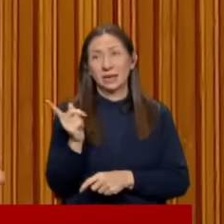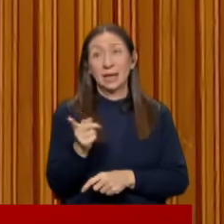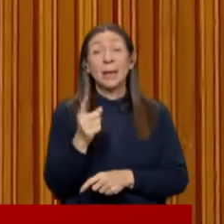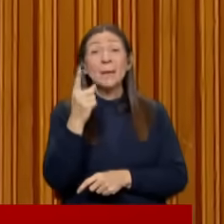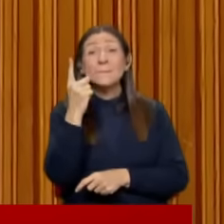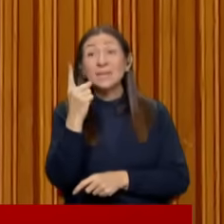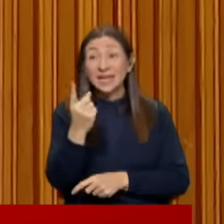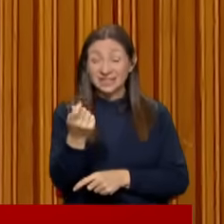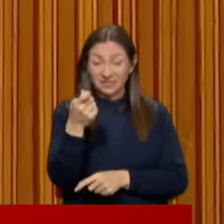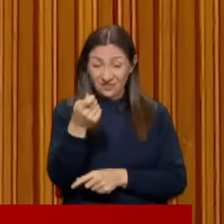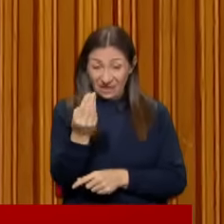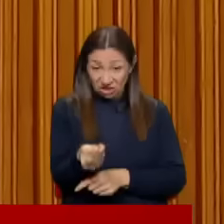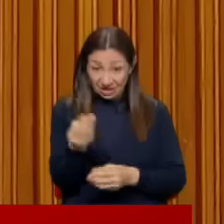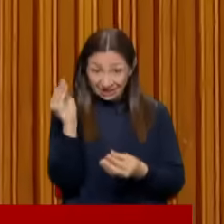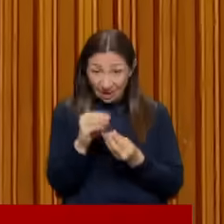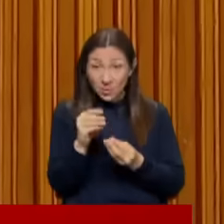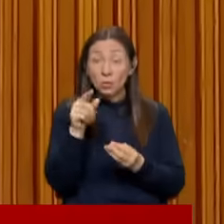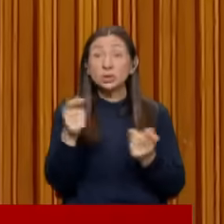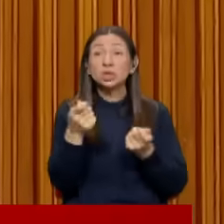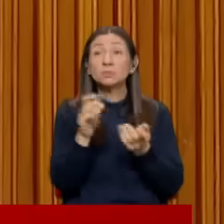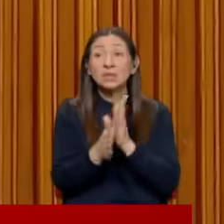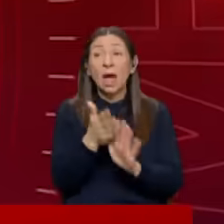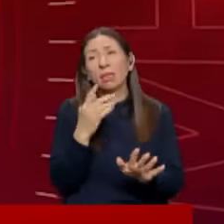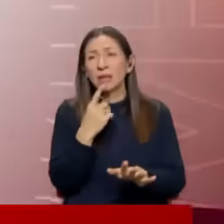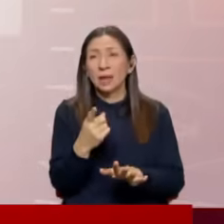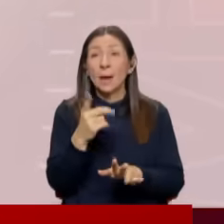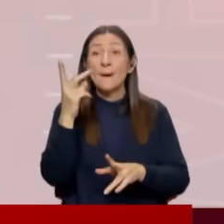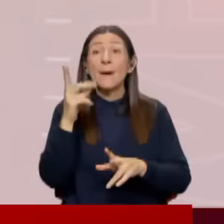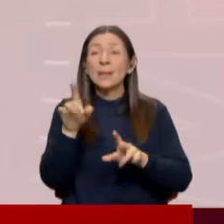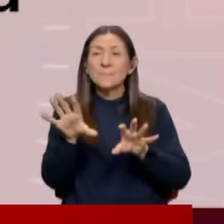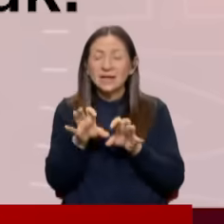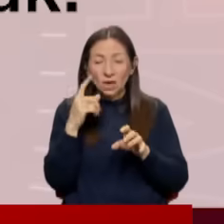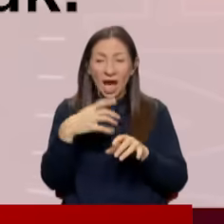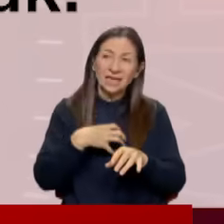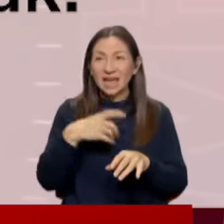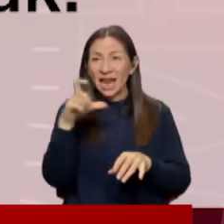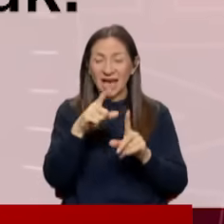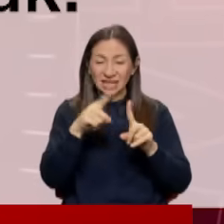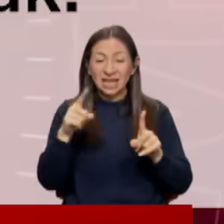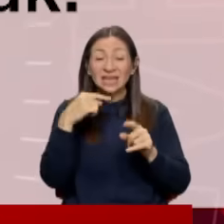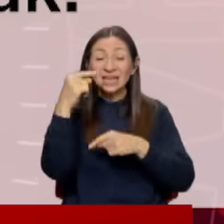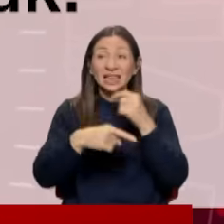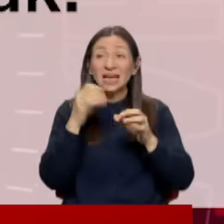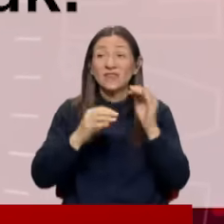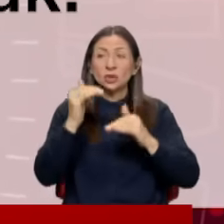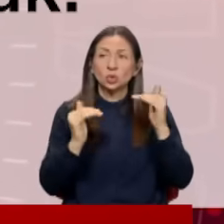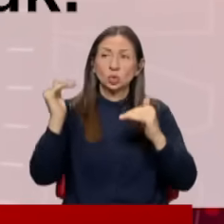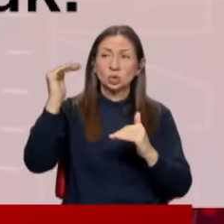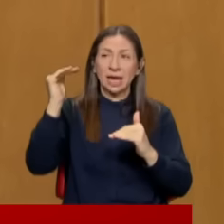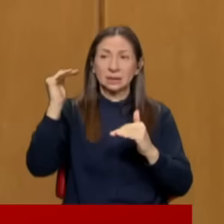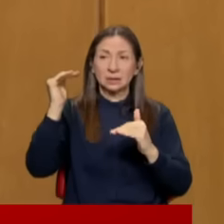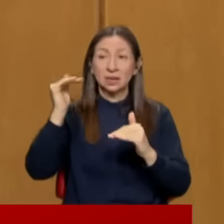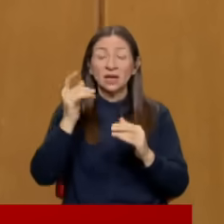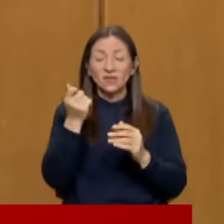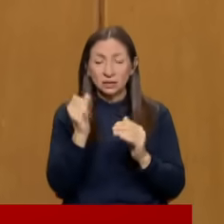Bir kez verilecek zamla bu iş biter dedi. Baz etkisiyle Haziran ayına kadar yıllık enflasyon yüksek